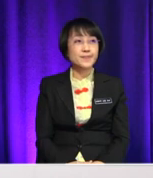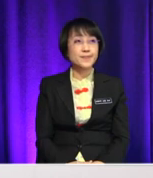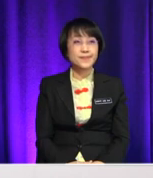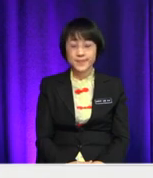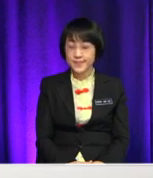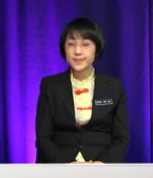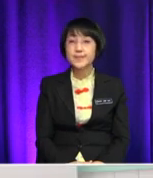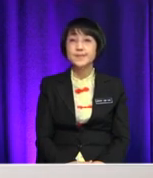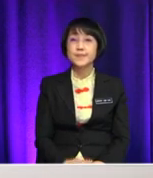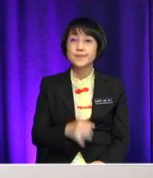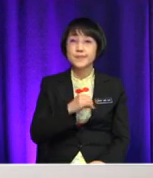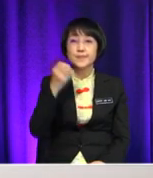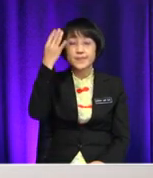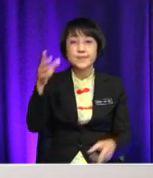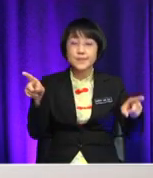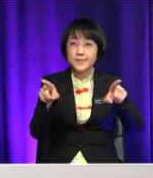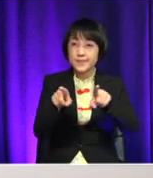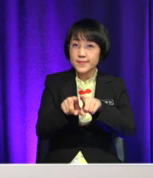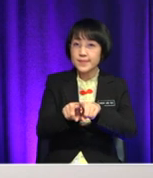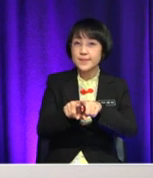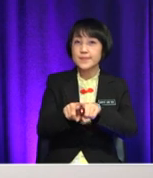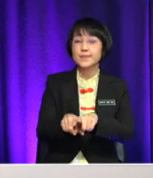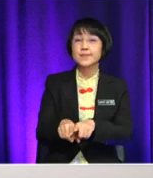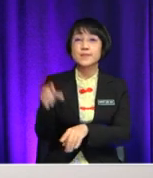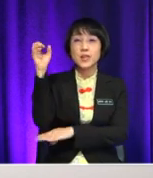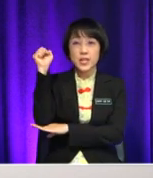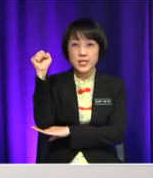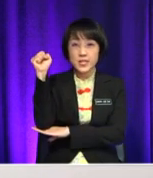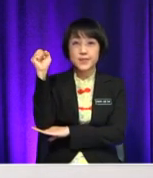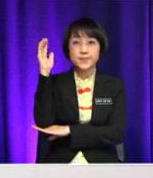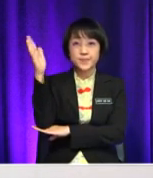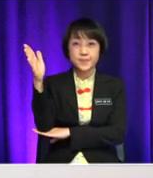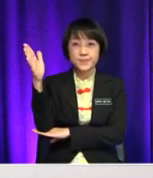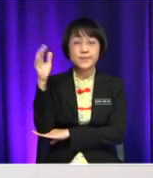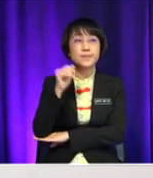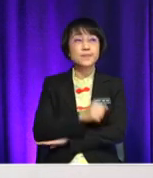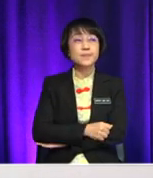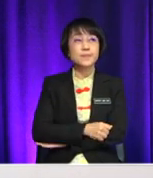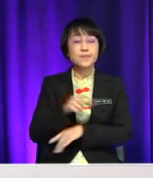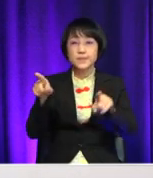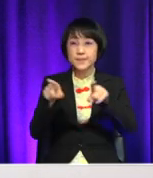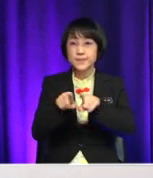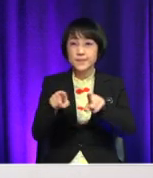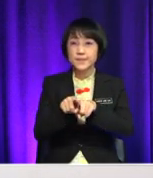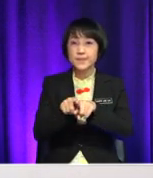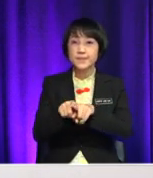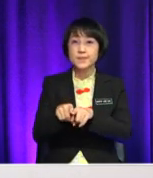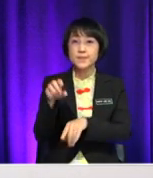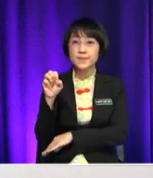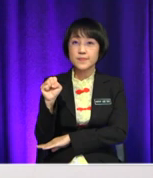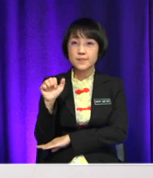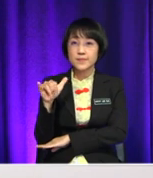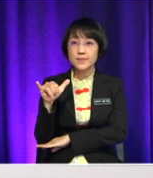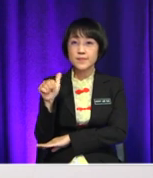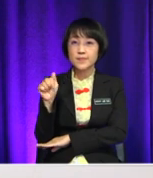menyampaikan persamaan antara sarahan dan ceramah pada pandangan saja persamaannya kedua-dua